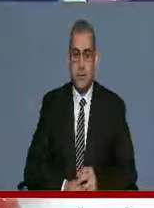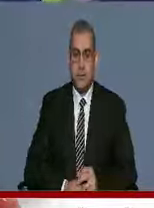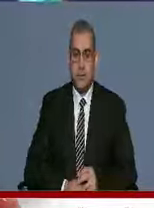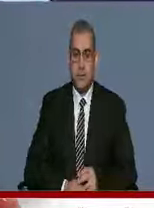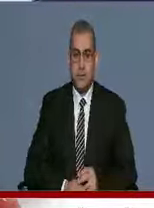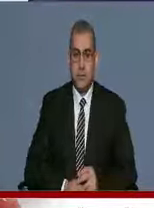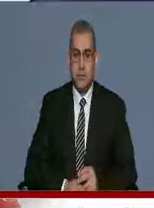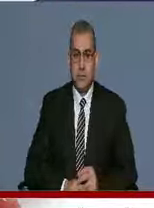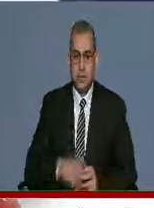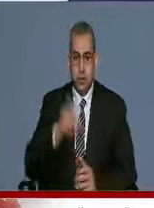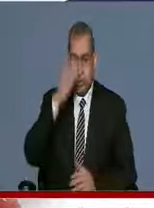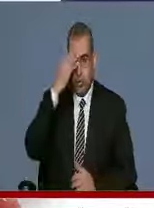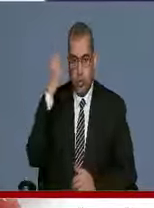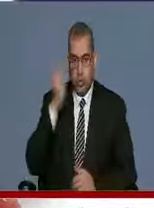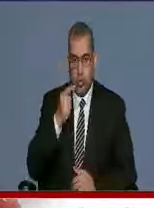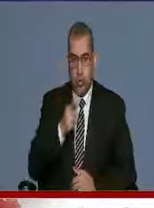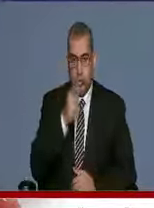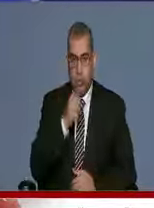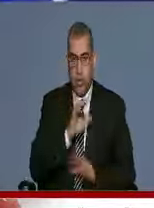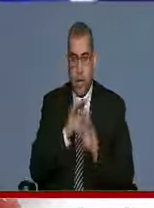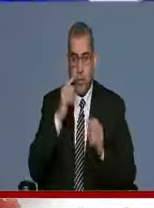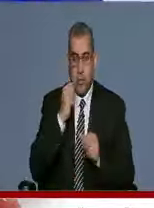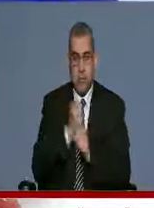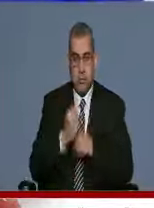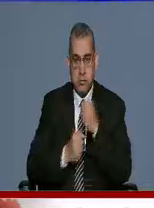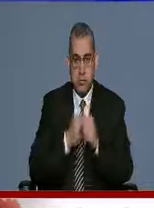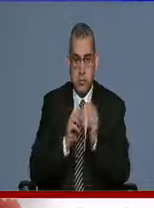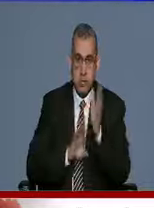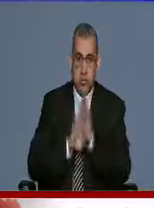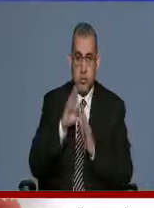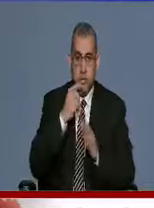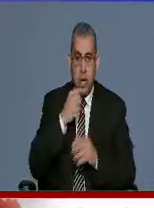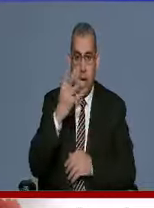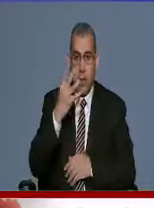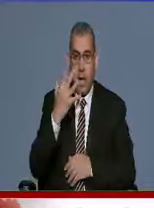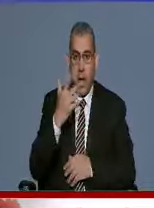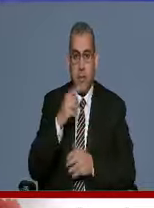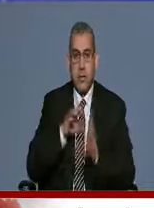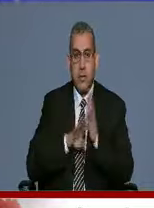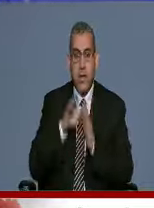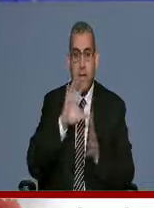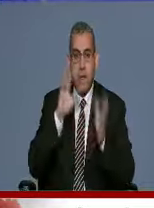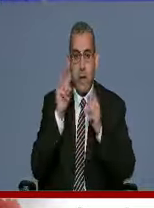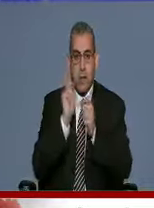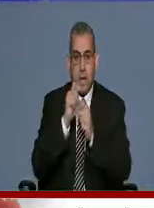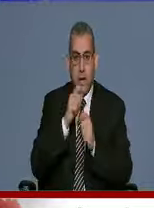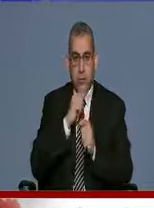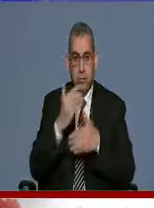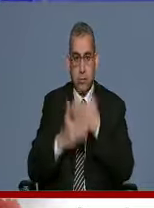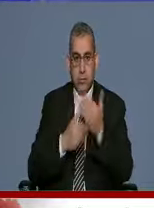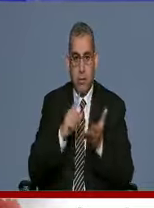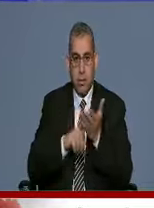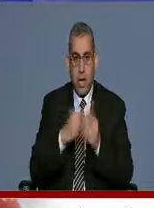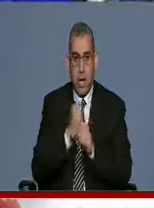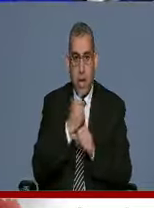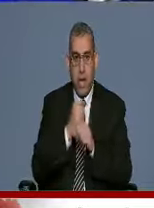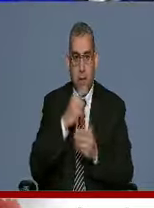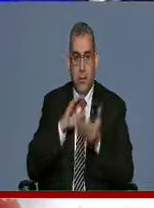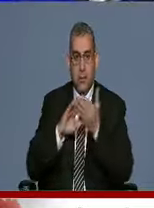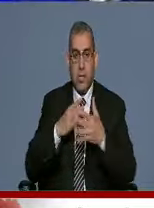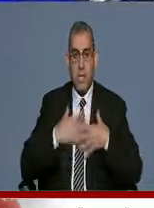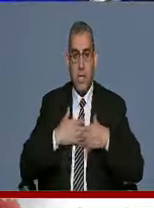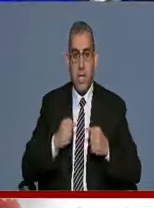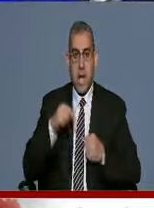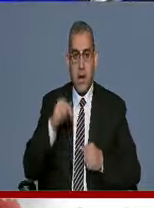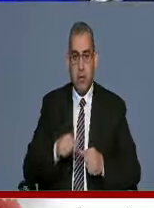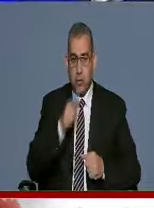شكرك فندم. طبعا يعني اذا كان في ثوره صناعيه رابعه وخامسه على مستوى الصناعه، لكن التطوير الكبير على مستوى الخدمات الصحيه اللي